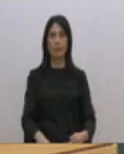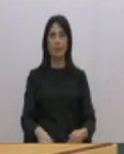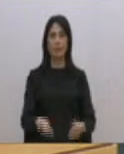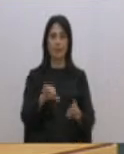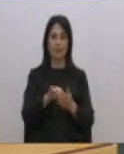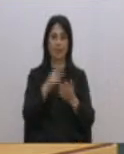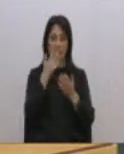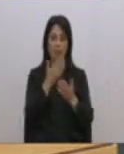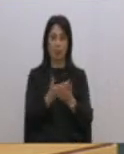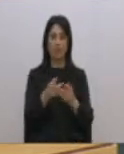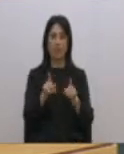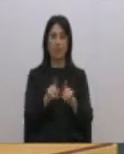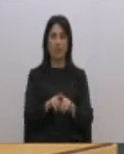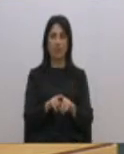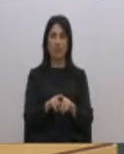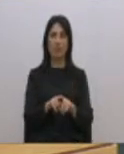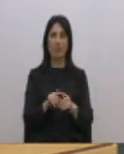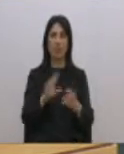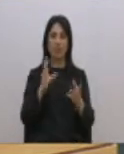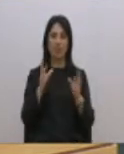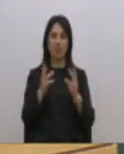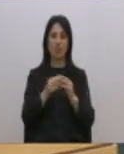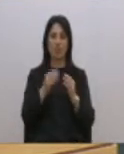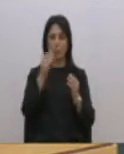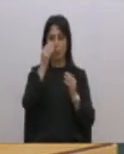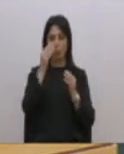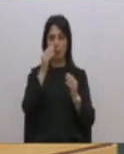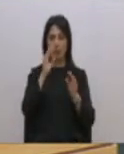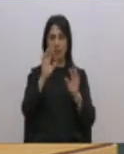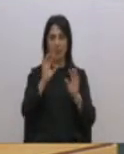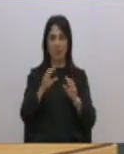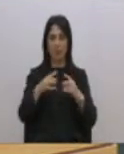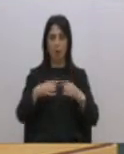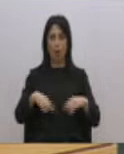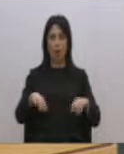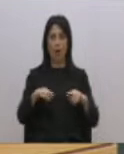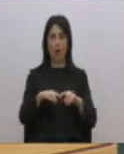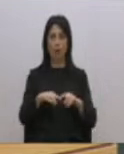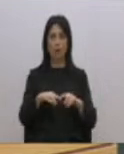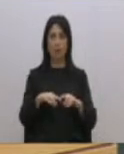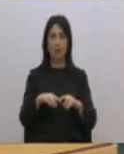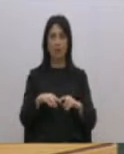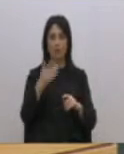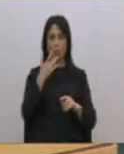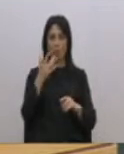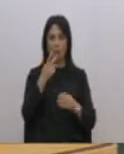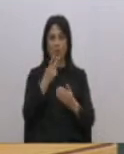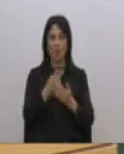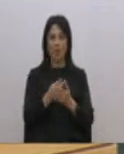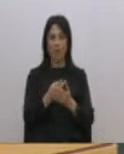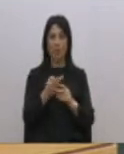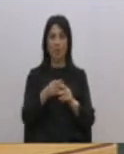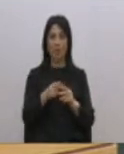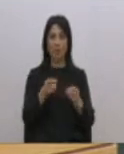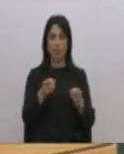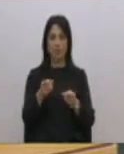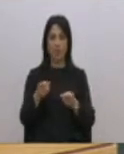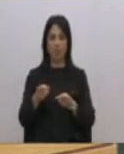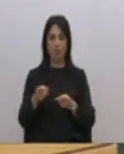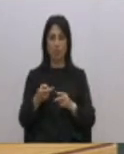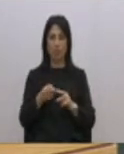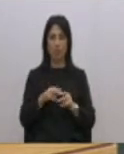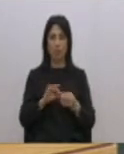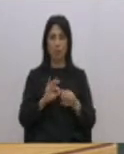armovat ginotise, rom esot cu acegere buli poziții, saca unde blu organos, esot cu politicuri, heduita, da im sacirobe bita,